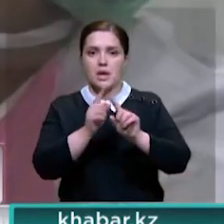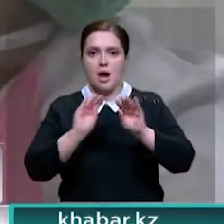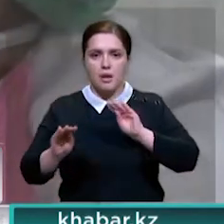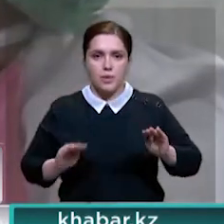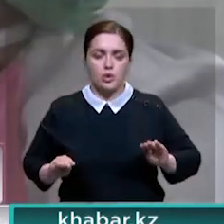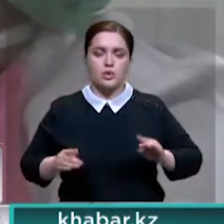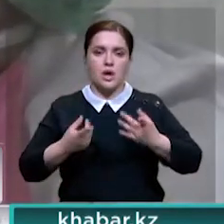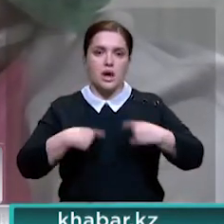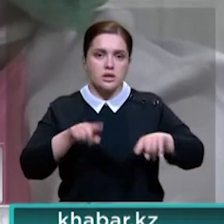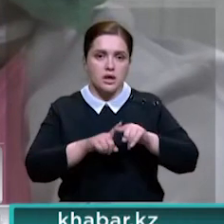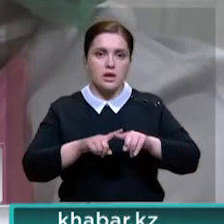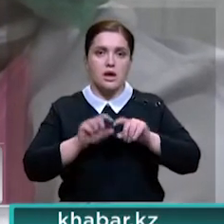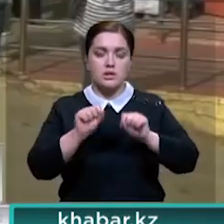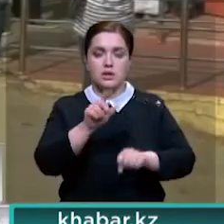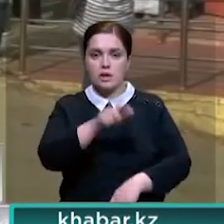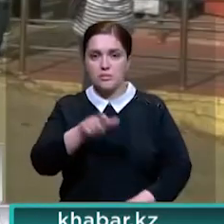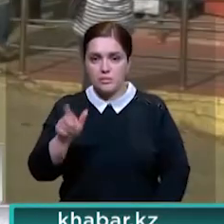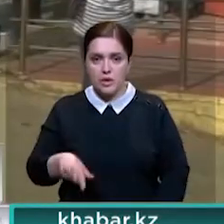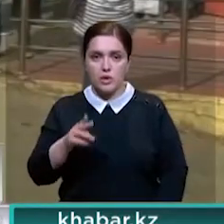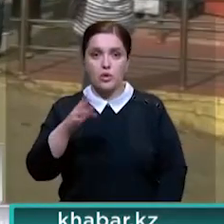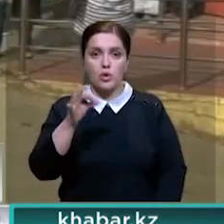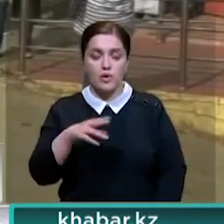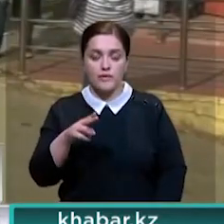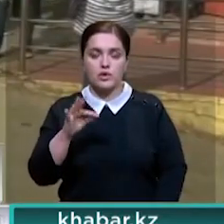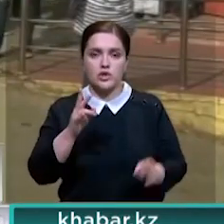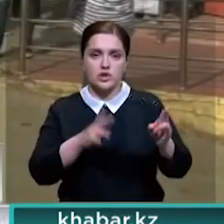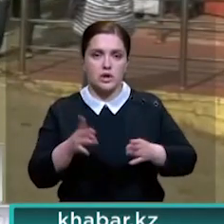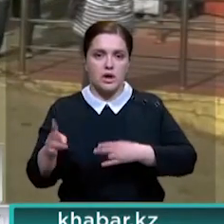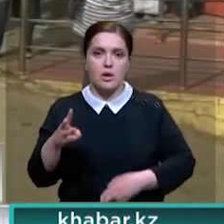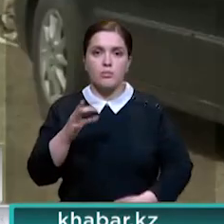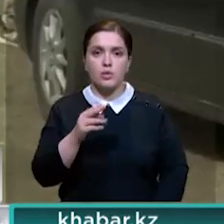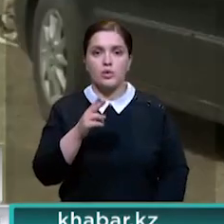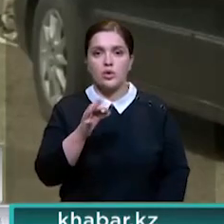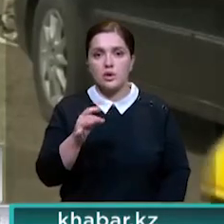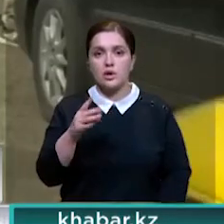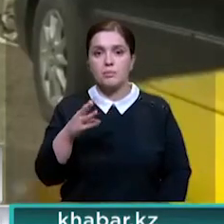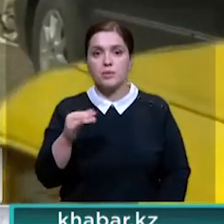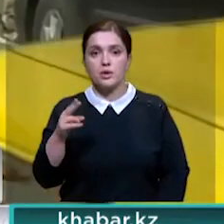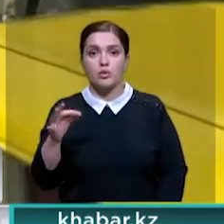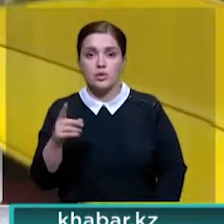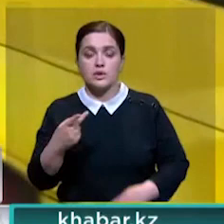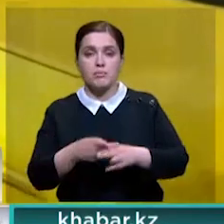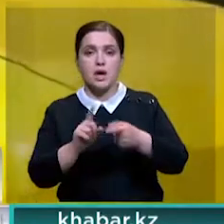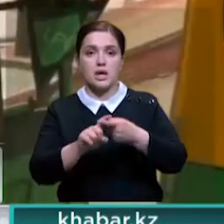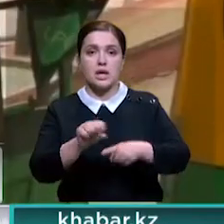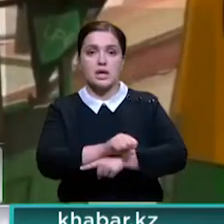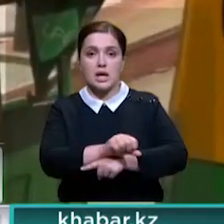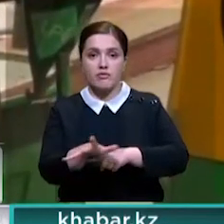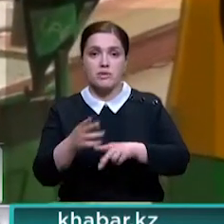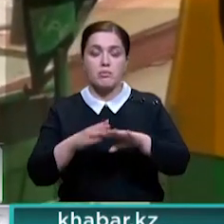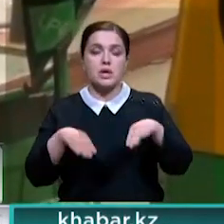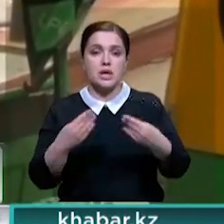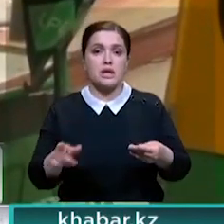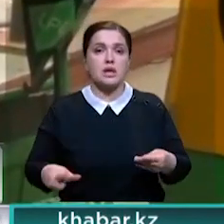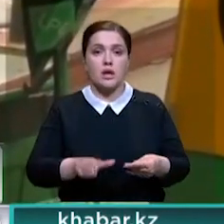отделение ограждая пациента в том числе к видных от жертв мукор микоза к слову именно коронавирус дал дорогу редкому вирусу